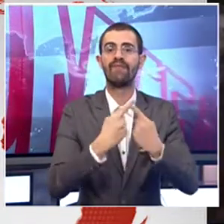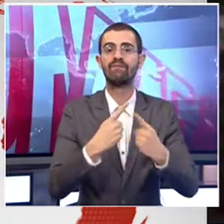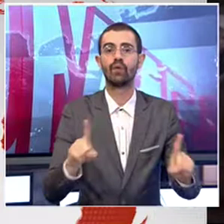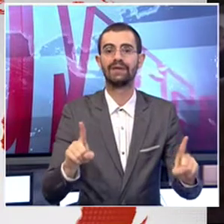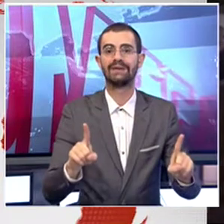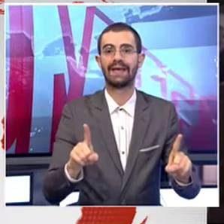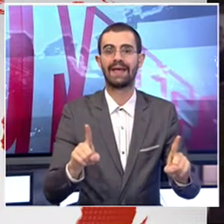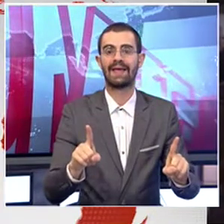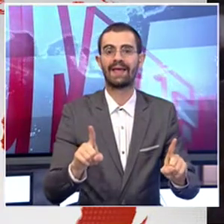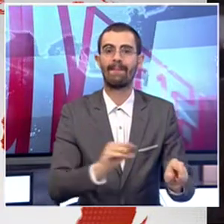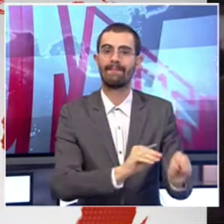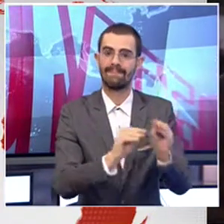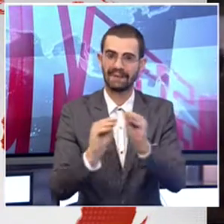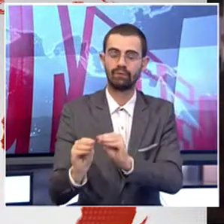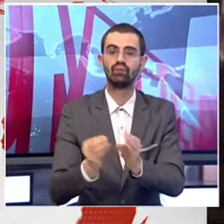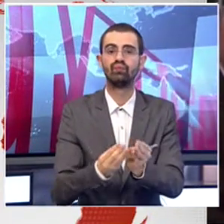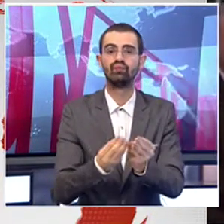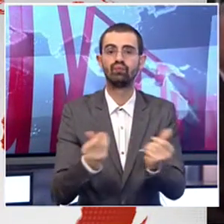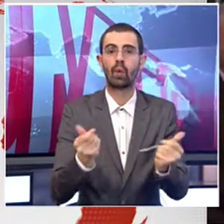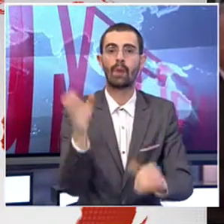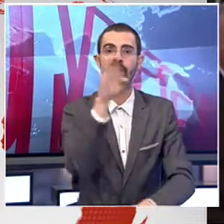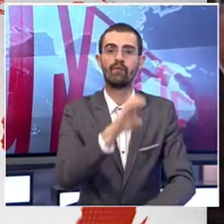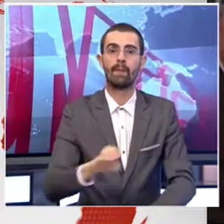για την Ευρωπαϊκή Ένωση, αλλά και